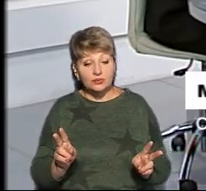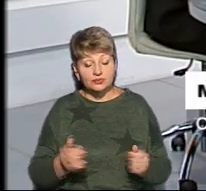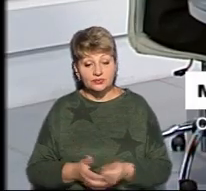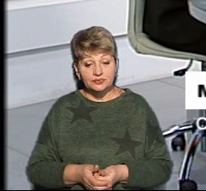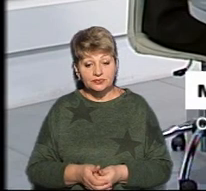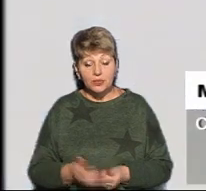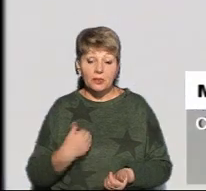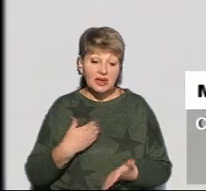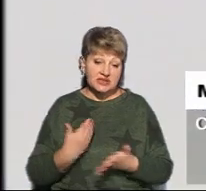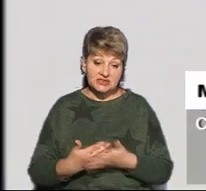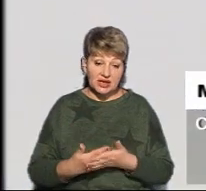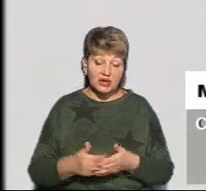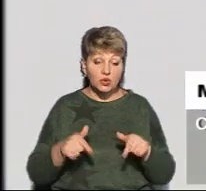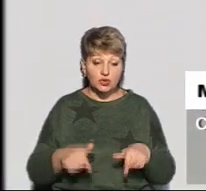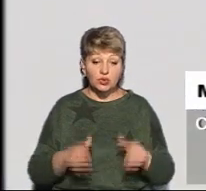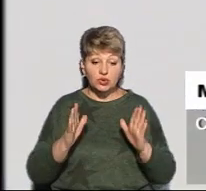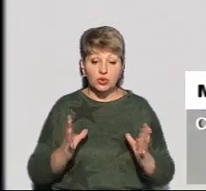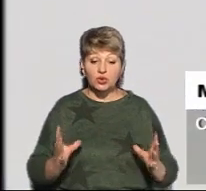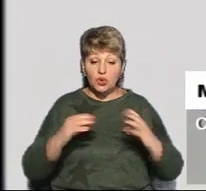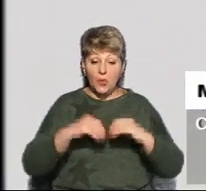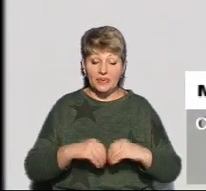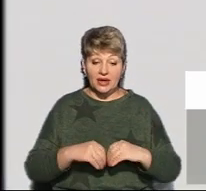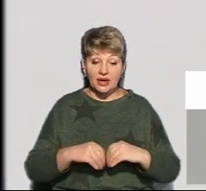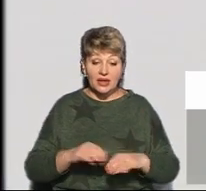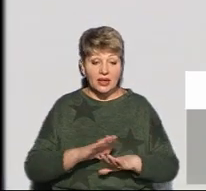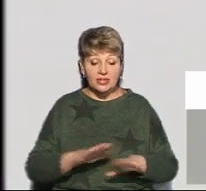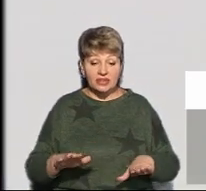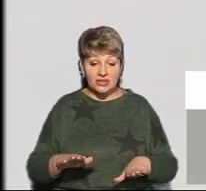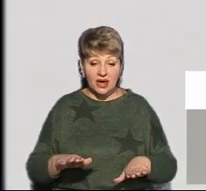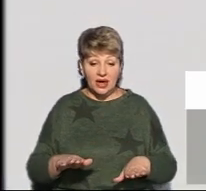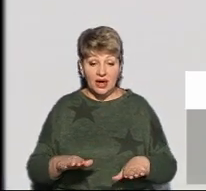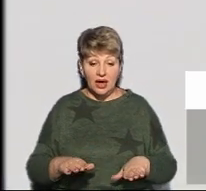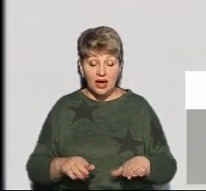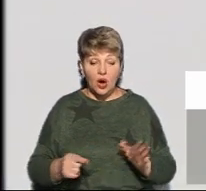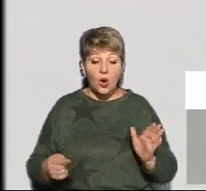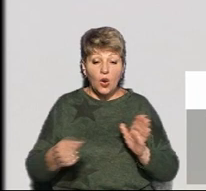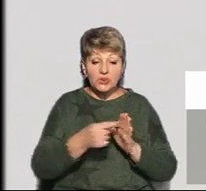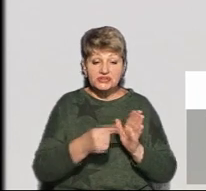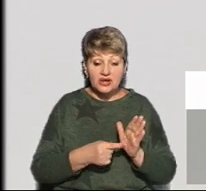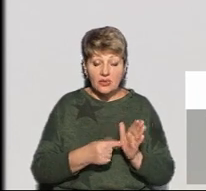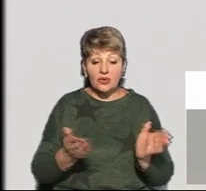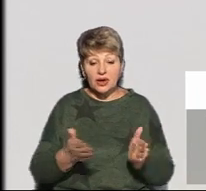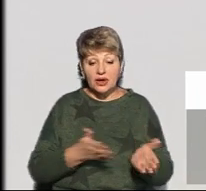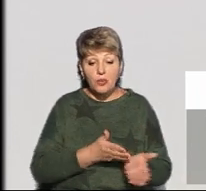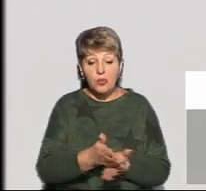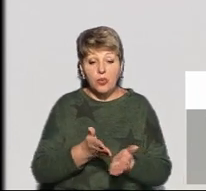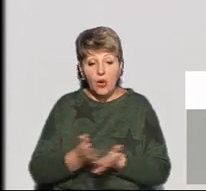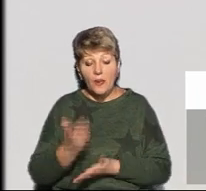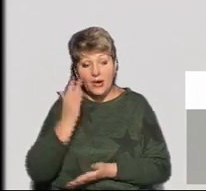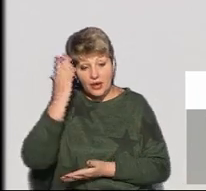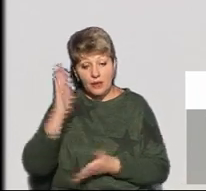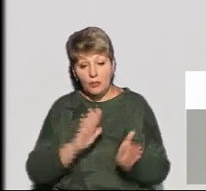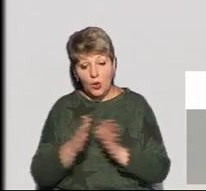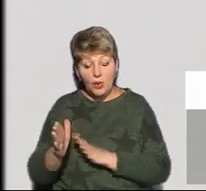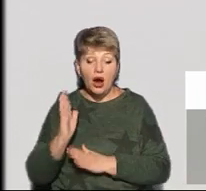народу»? Ну, мені здається, що тут буде об'єднання, скоріше, не за ознакою там якихось політичних, ідеологічних моментів,